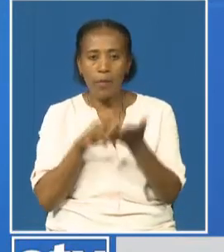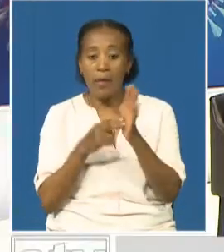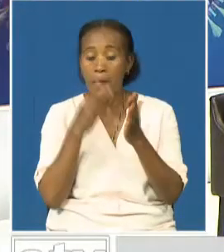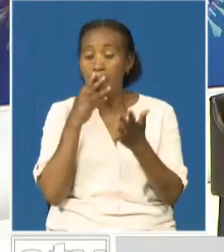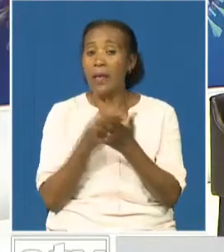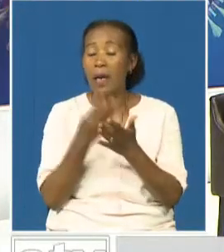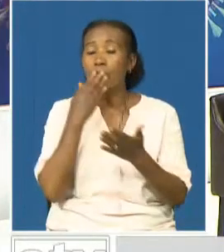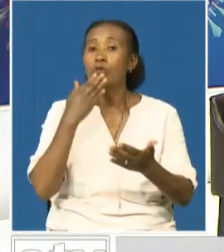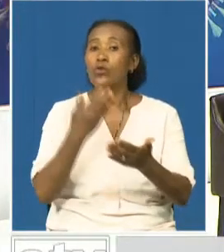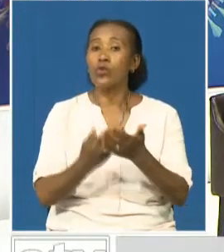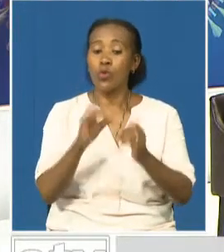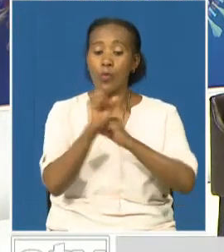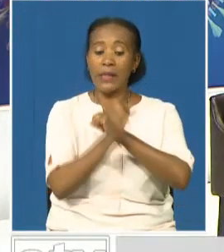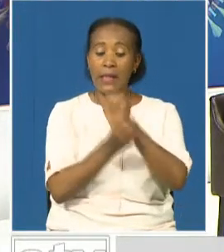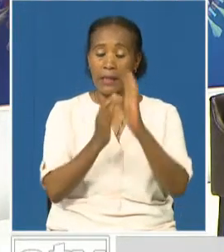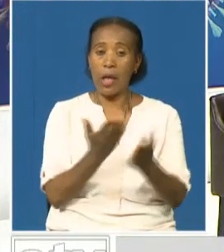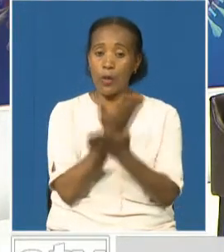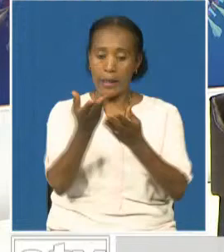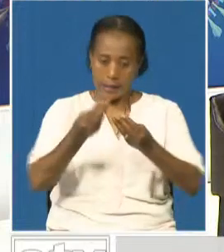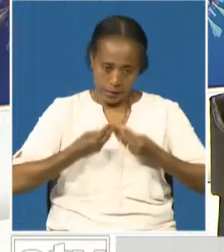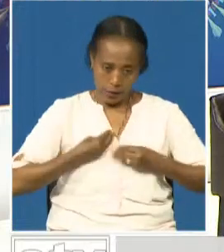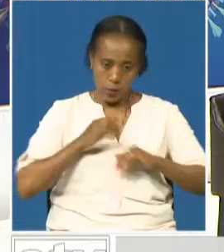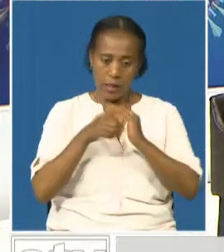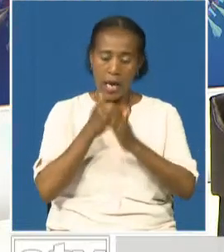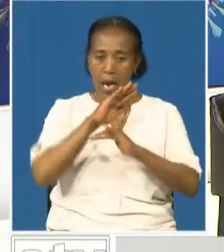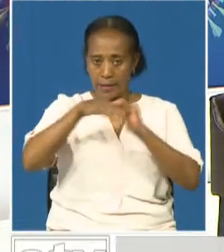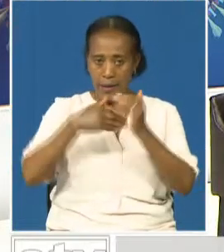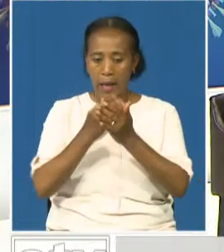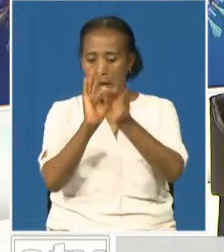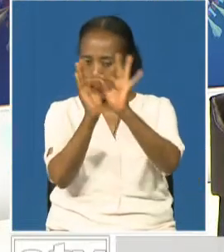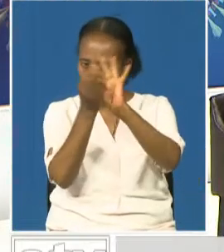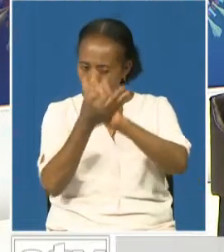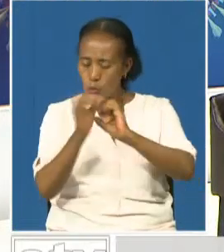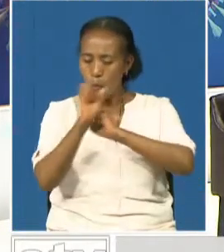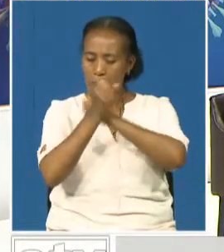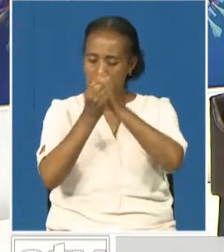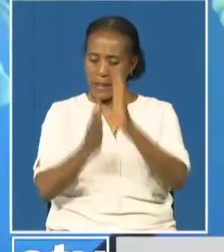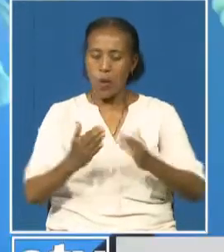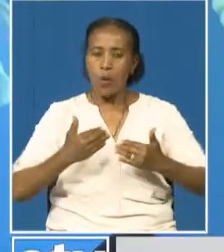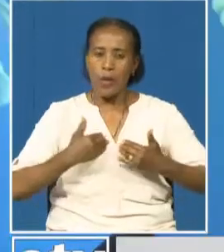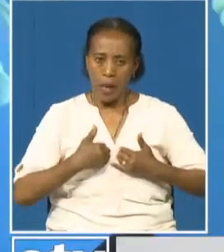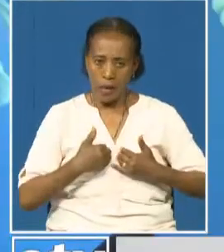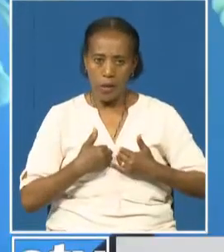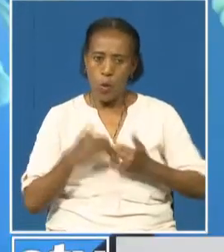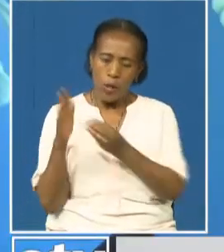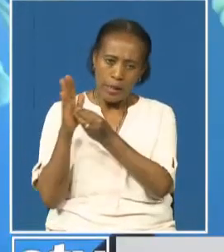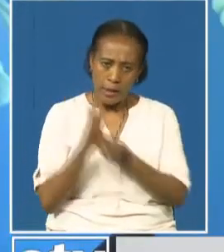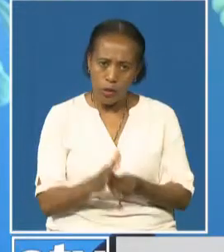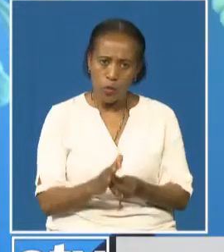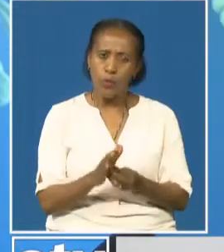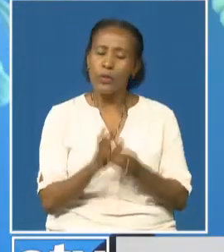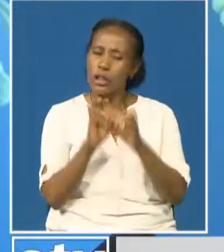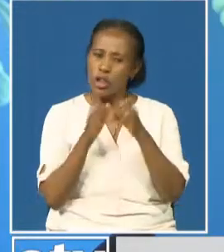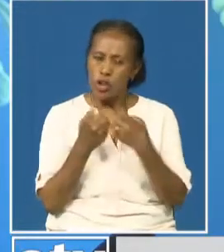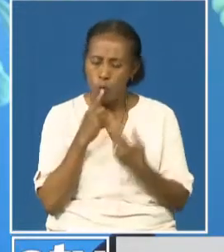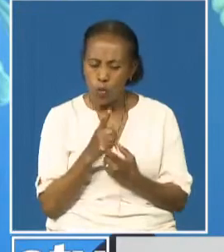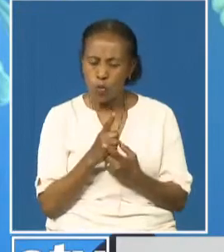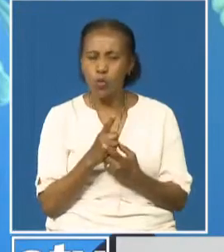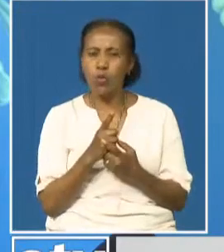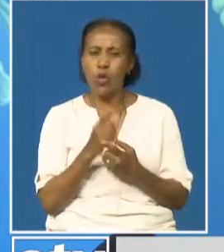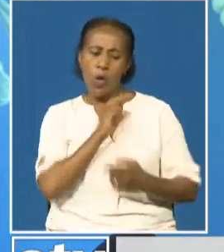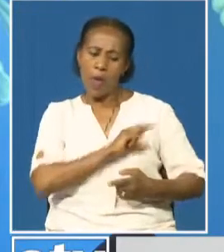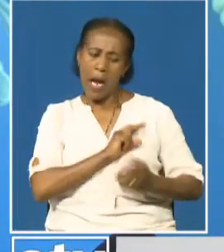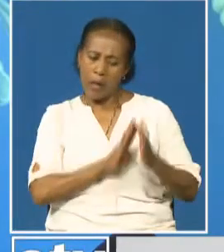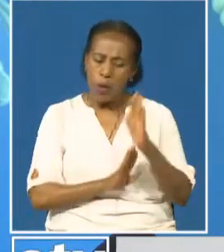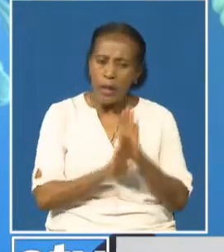መልካም እንግዲህ ጥሩ መሰረታዊ ነገር ነው የሰጡን ስለአጠቃላይ ስለትርጉሙም መሰረታዊ ስላለው ተጽህኖም ግጭቶቹም